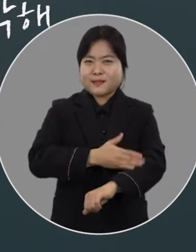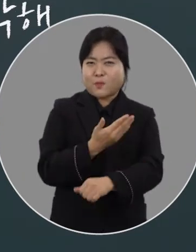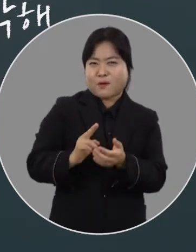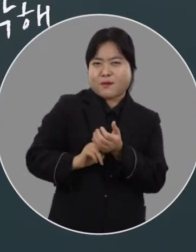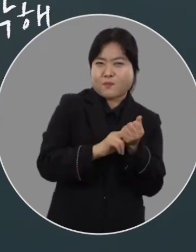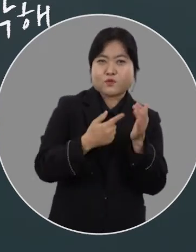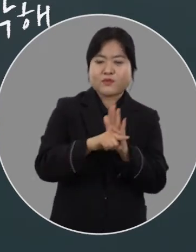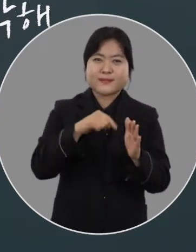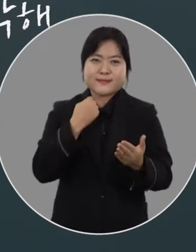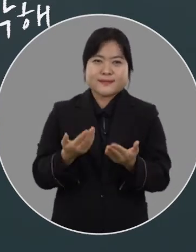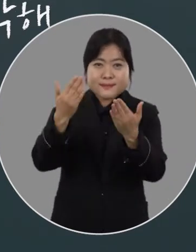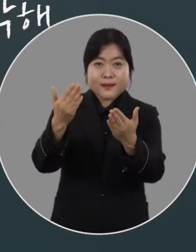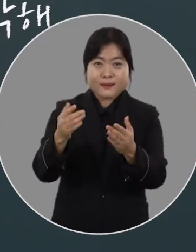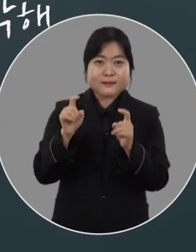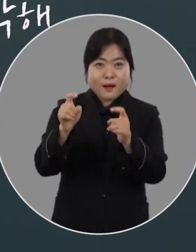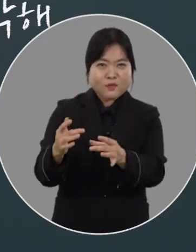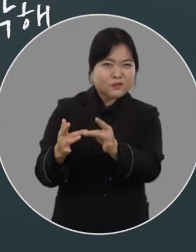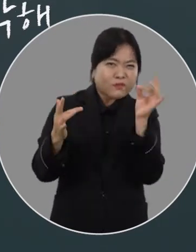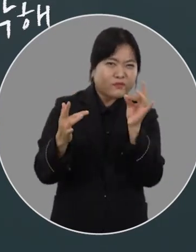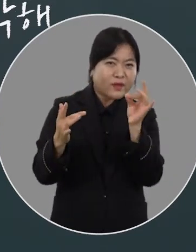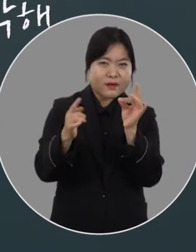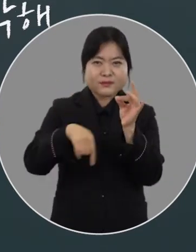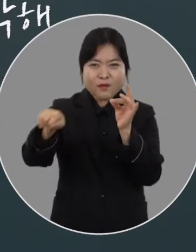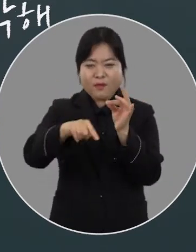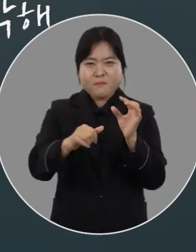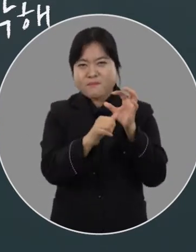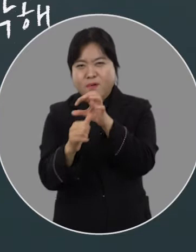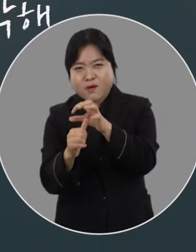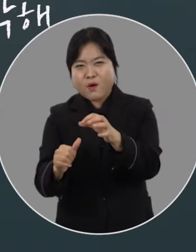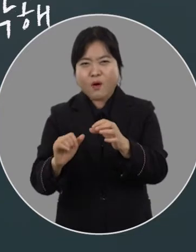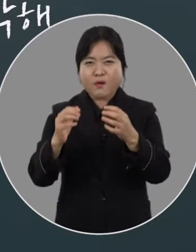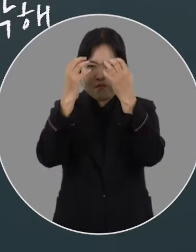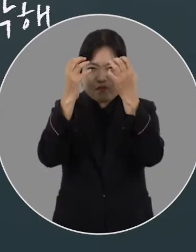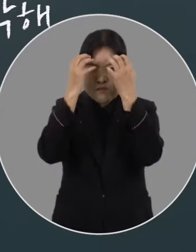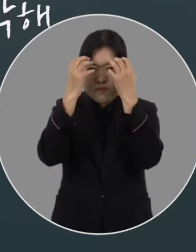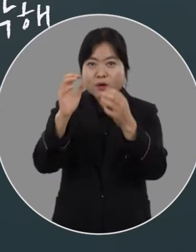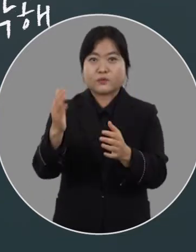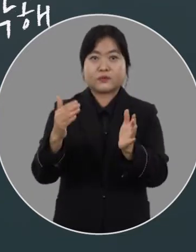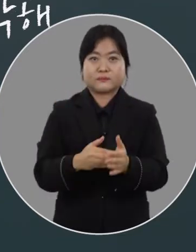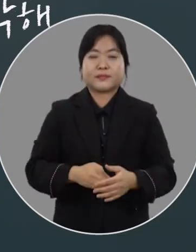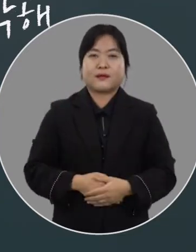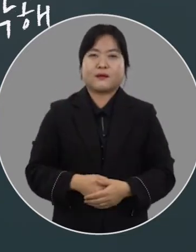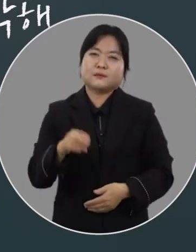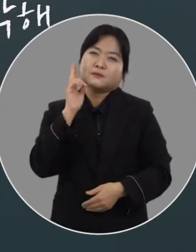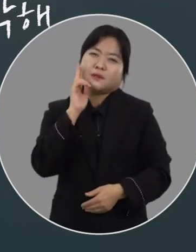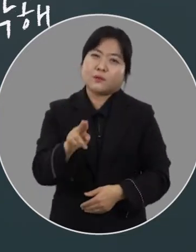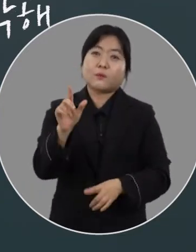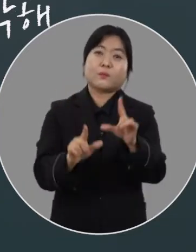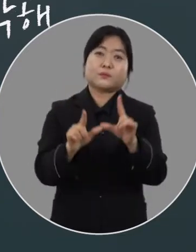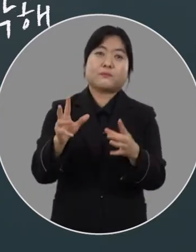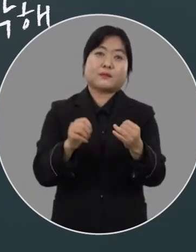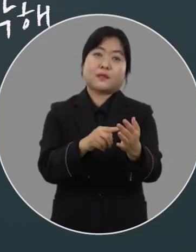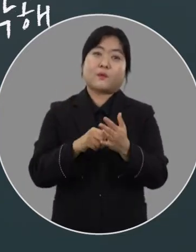위한 희생양으로 선택되어서 이 모든 박해와 어려움을 겪게 되었던 것입니다. 잔혹한 모습들이